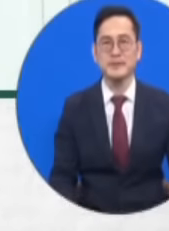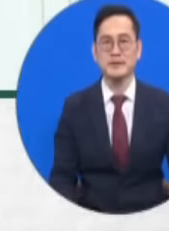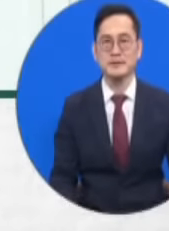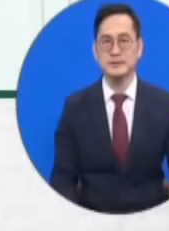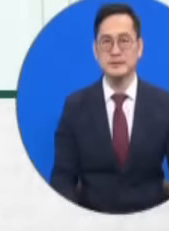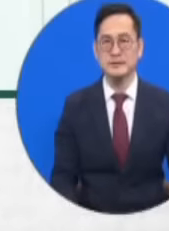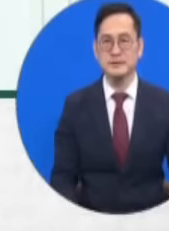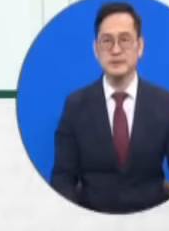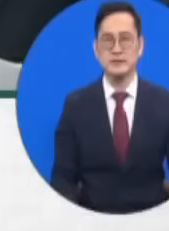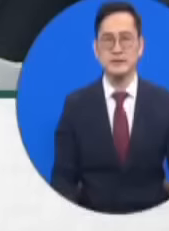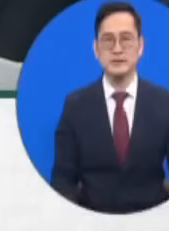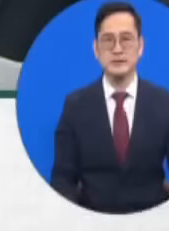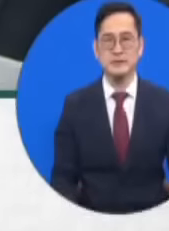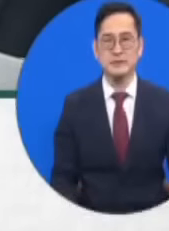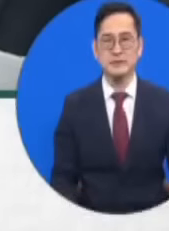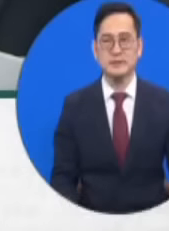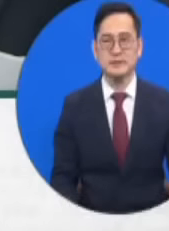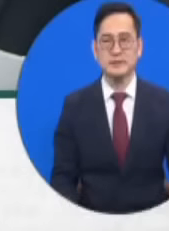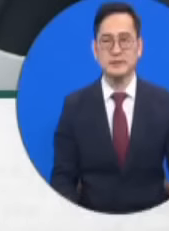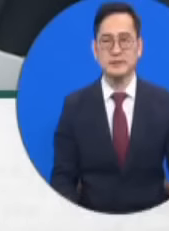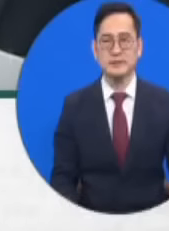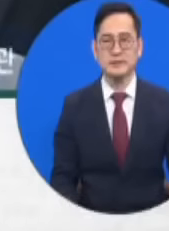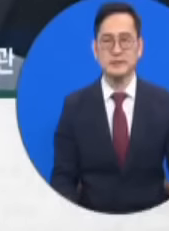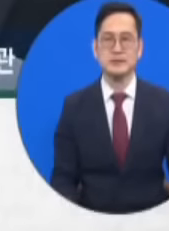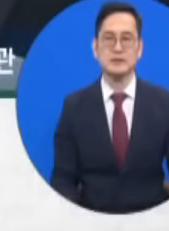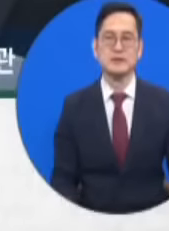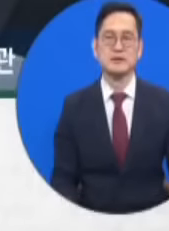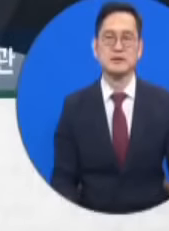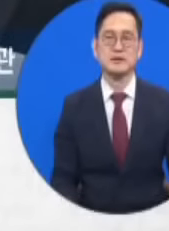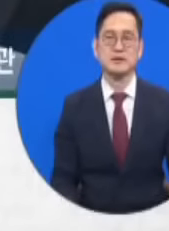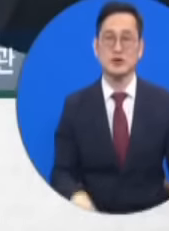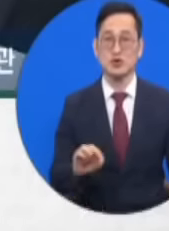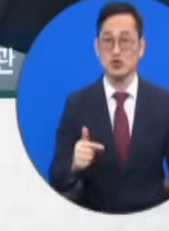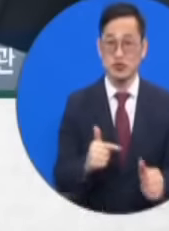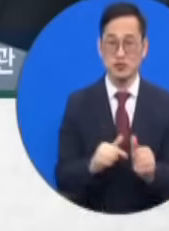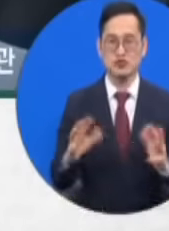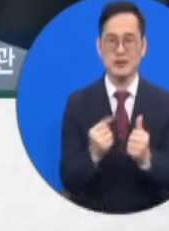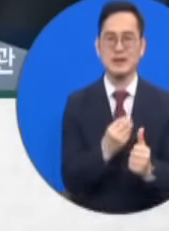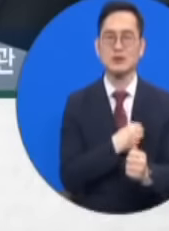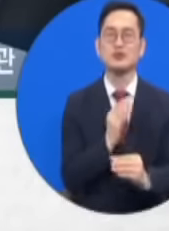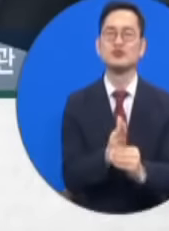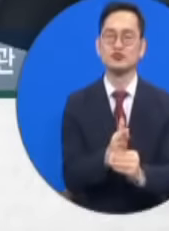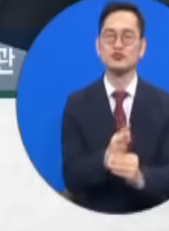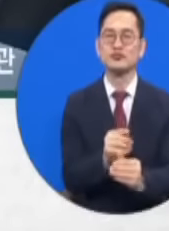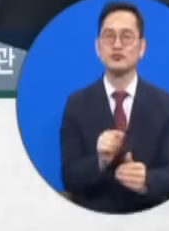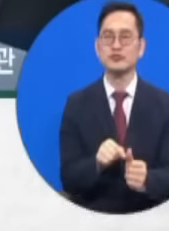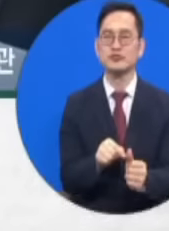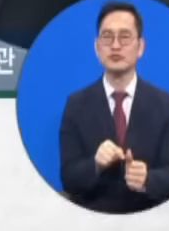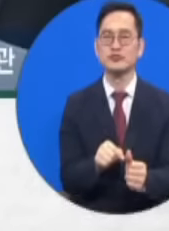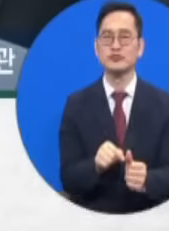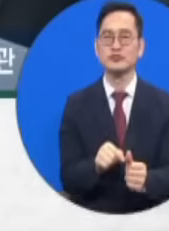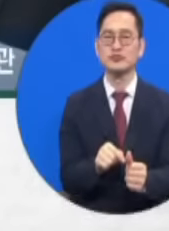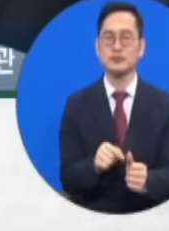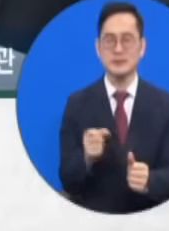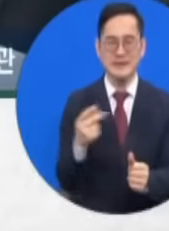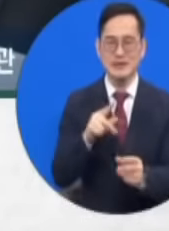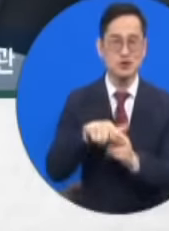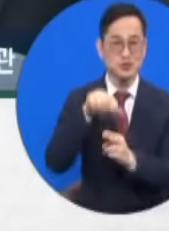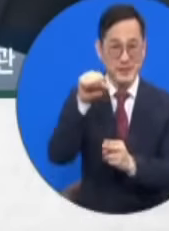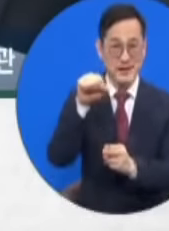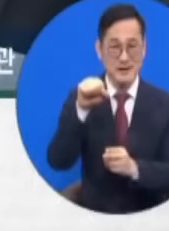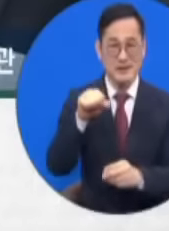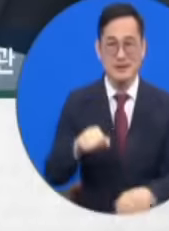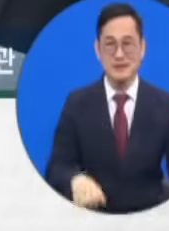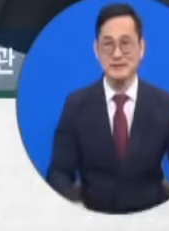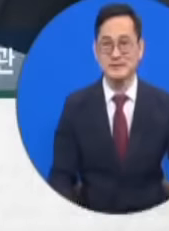그 심각한 문제이긴 한데요. 그러니까 윤영수 후보가 지금도 현역 국회의원이거든요. 현역 의원이 현역 의원이시고 지금 양산갑에 문재인 대통령